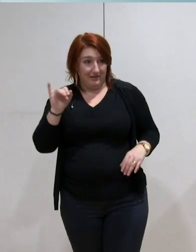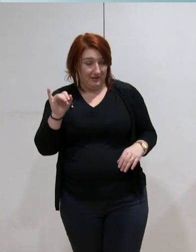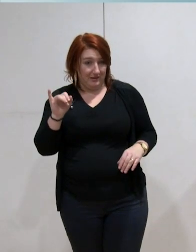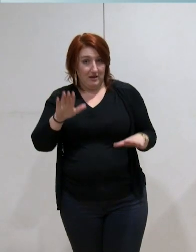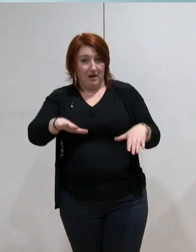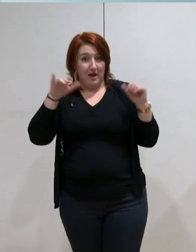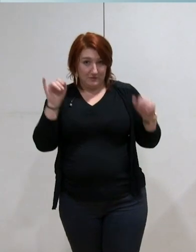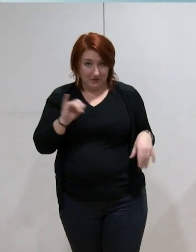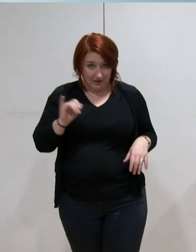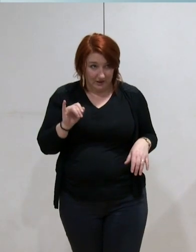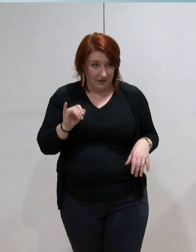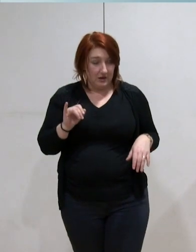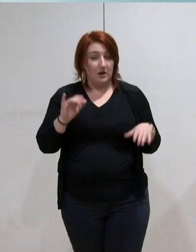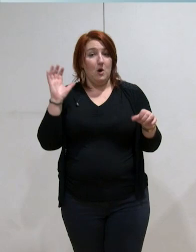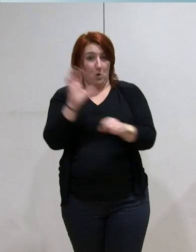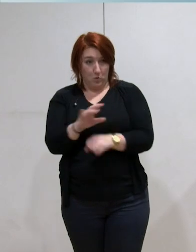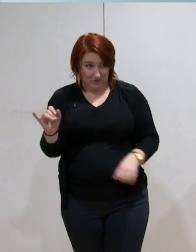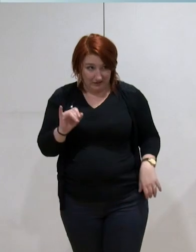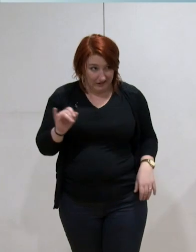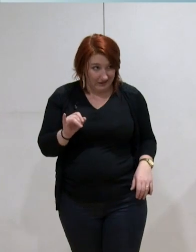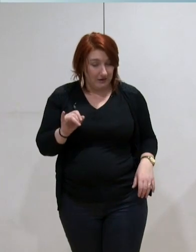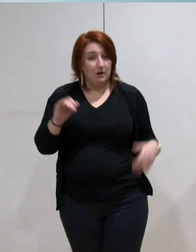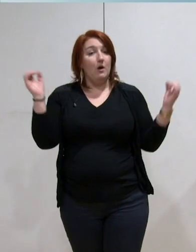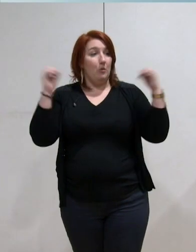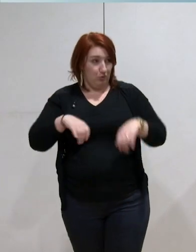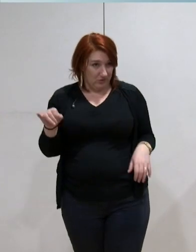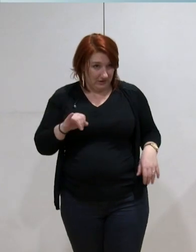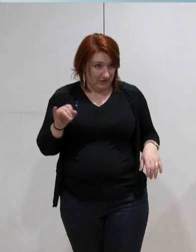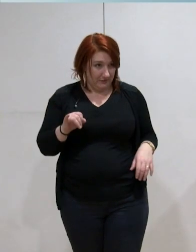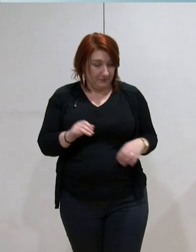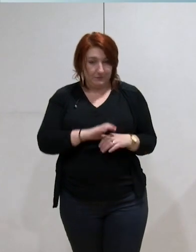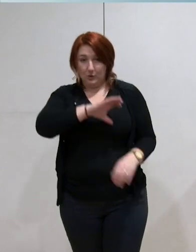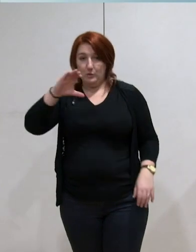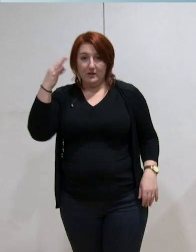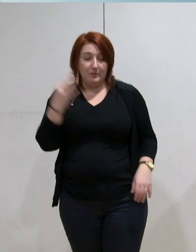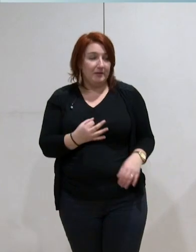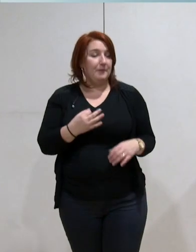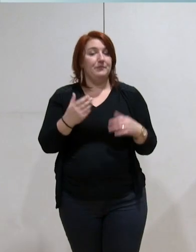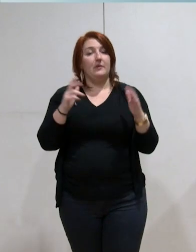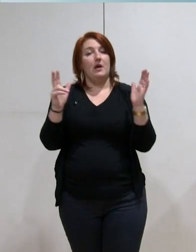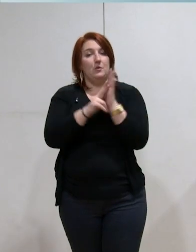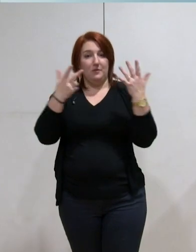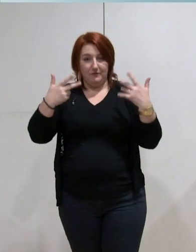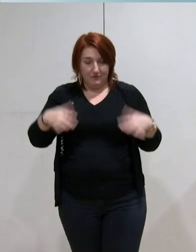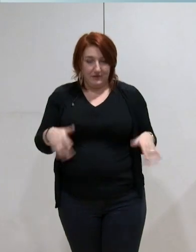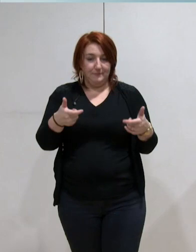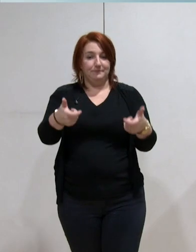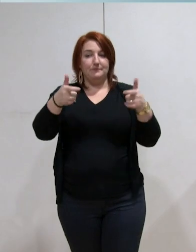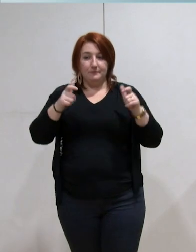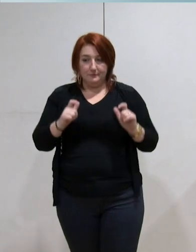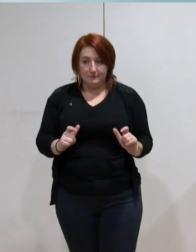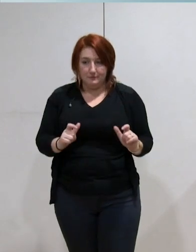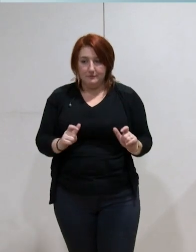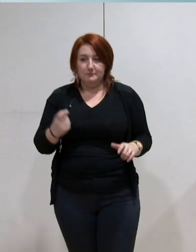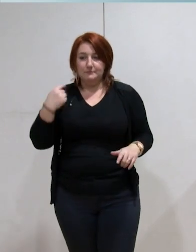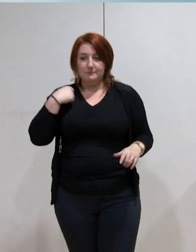qui abstient qui vote contre qui vote pour unanimité délibération adoptée je passe